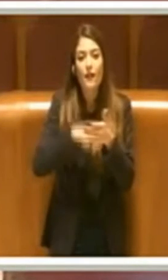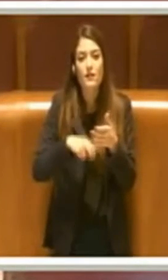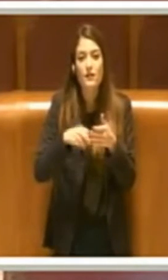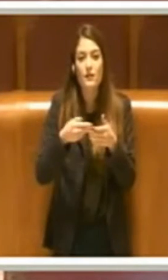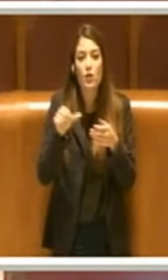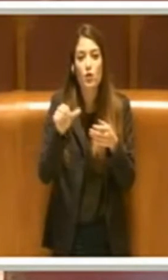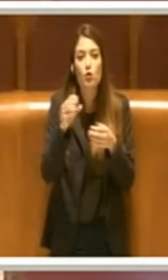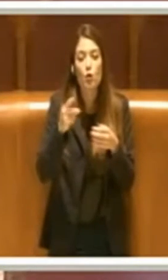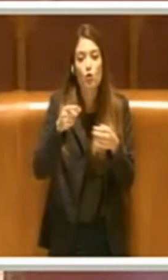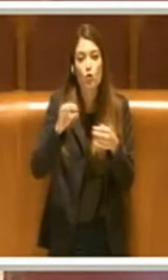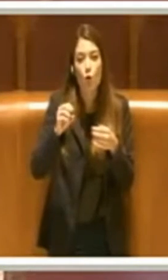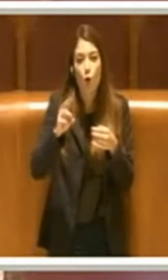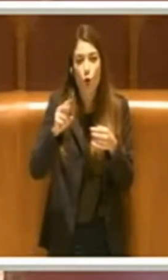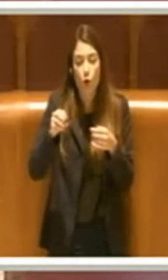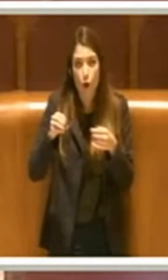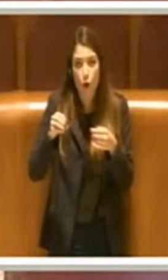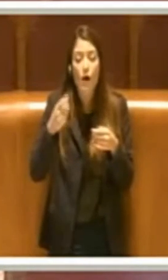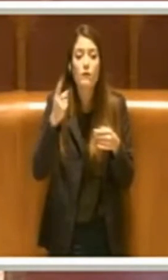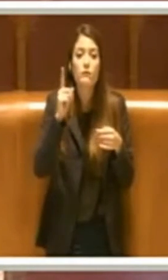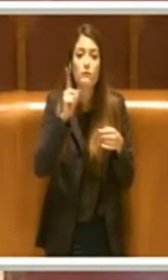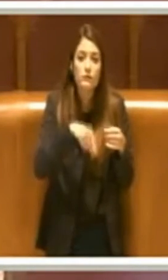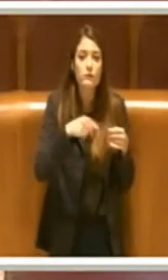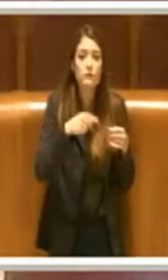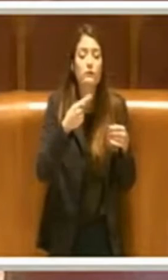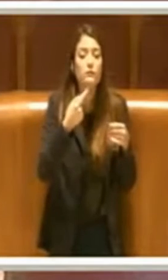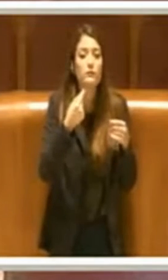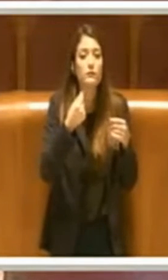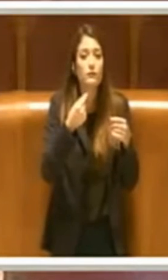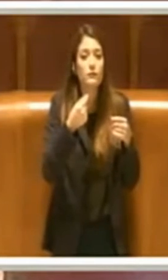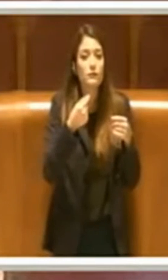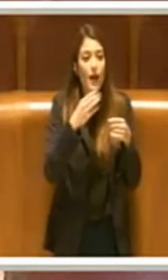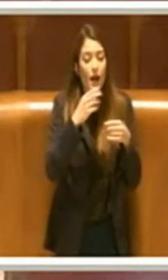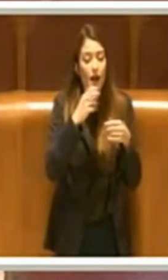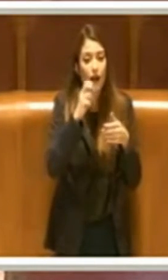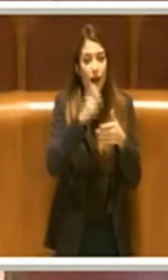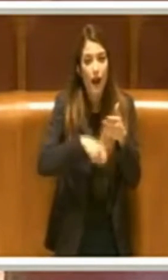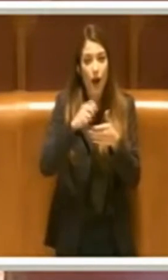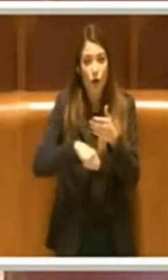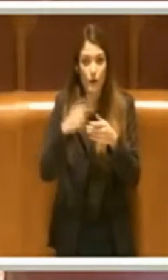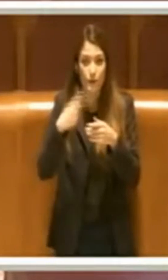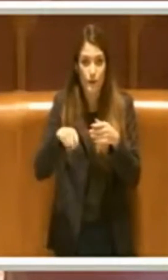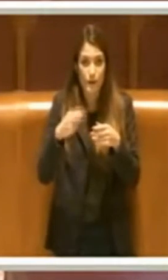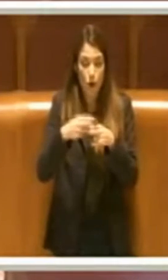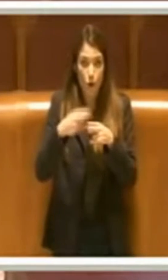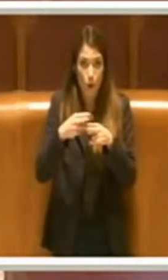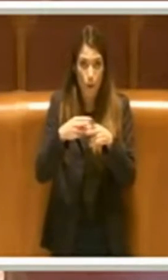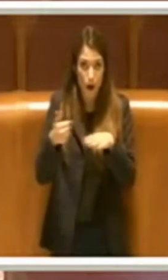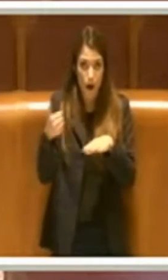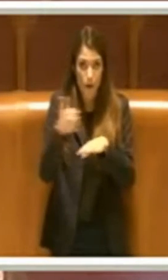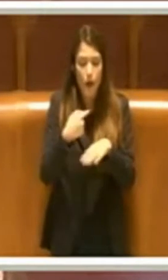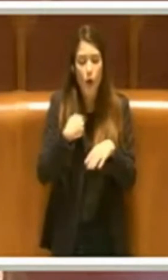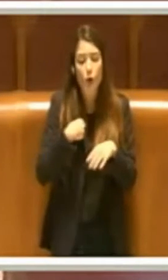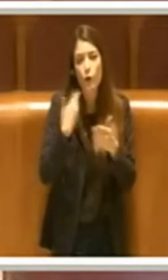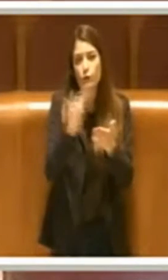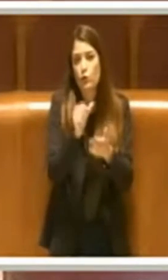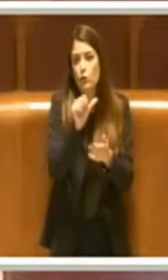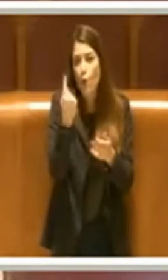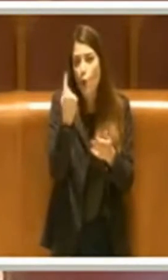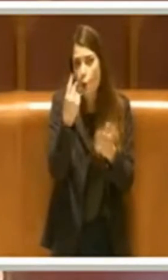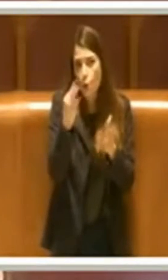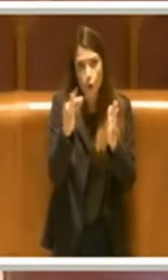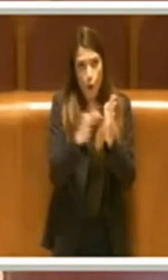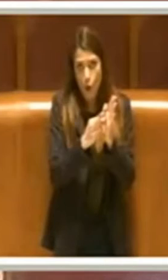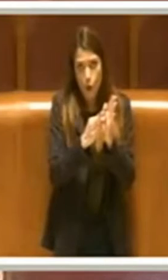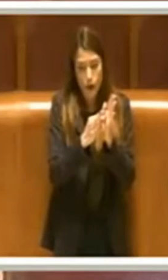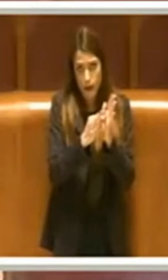di locazione e concessione dovuti a Roma Capitale. Io ho presentato un solo ordine del giorno che contiene questa ed altre